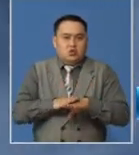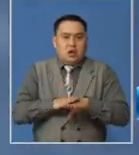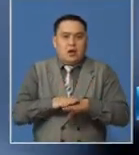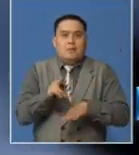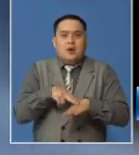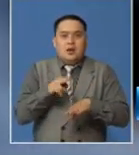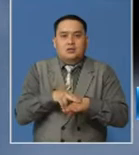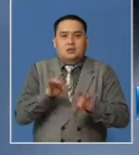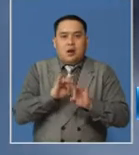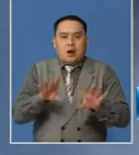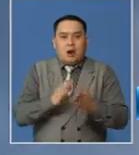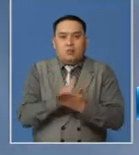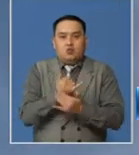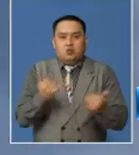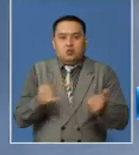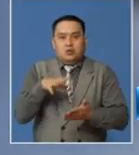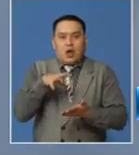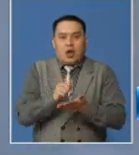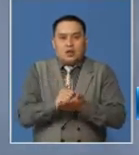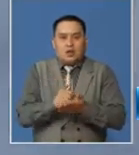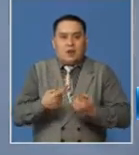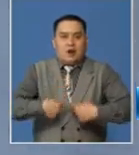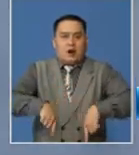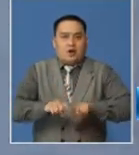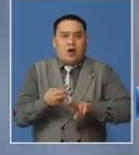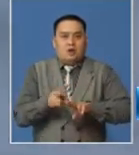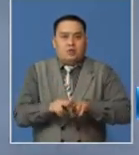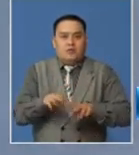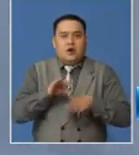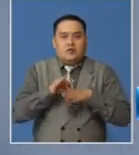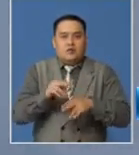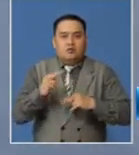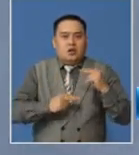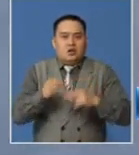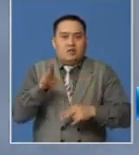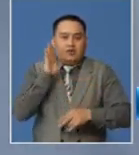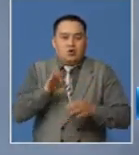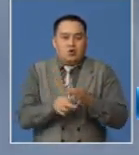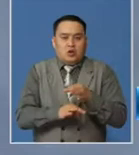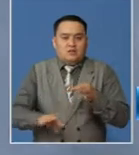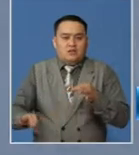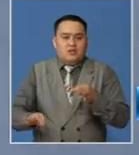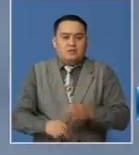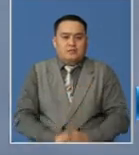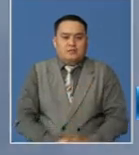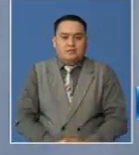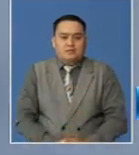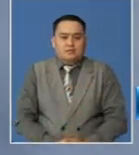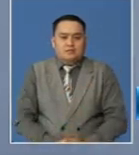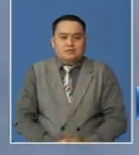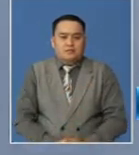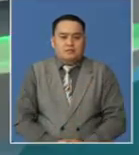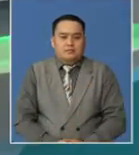В полиции заявили, что обслуживанием колодца занимается подрядная организация, которая ведет строительство водонапорных сетей.